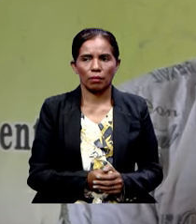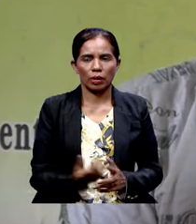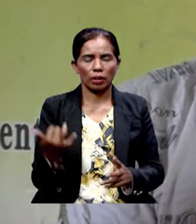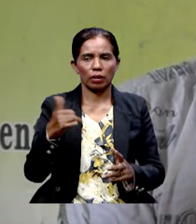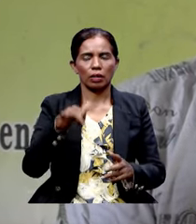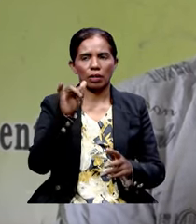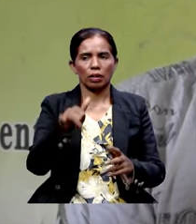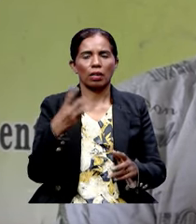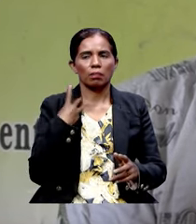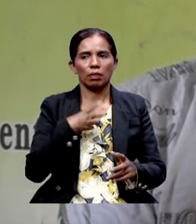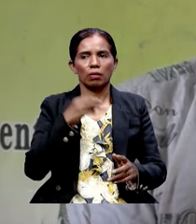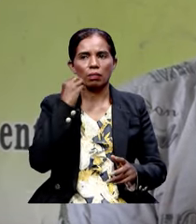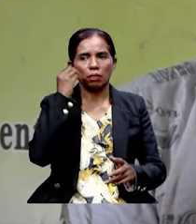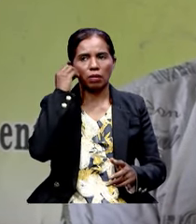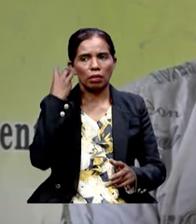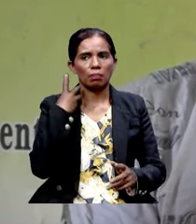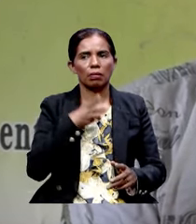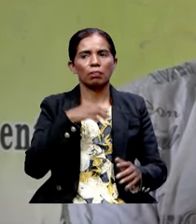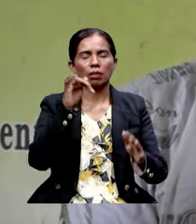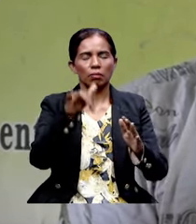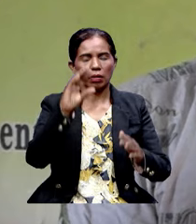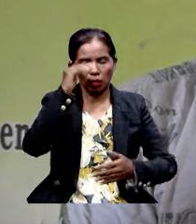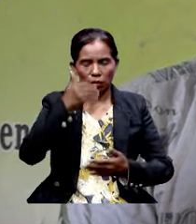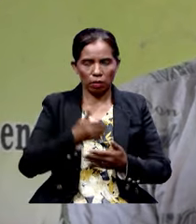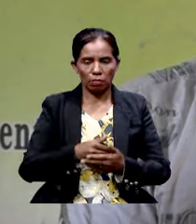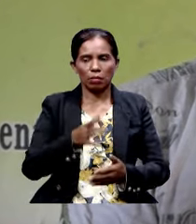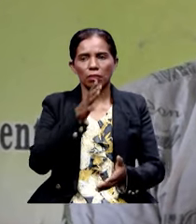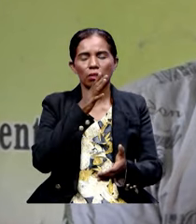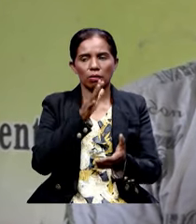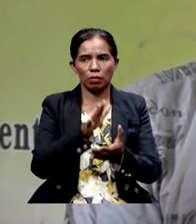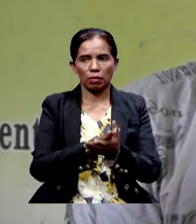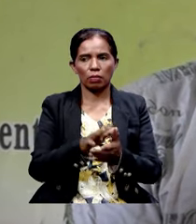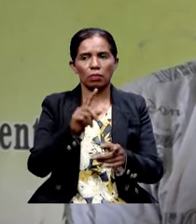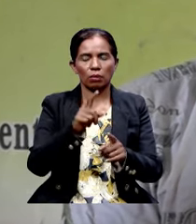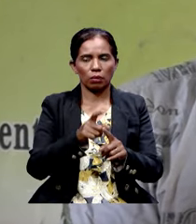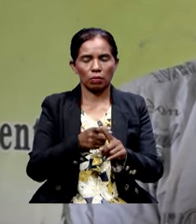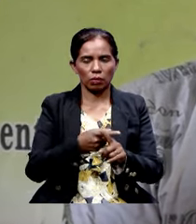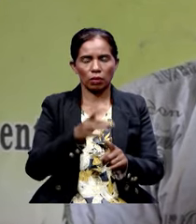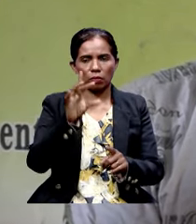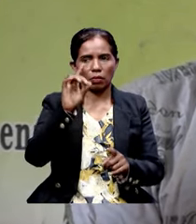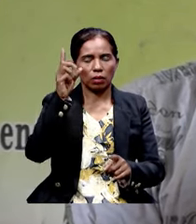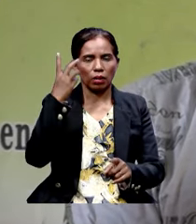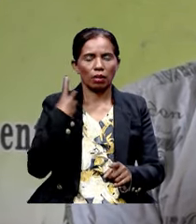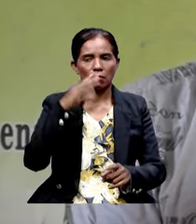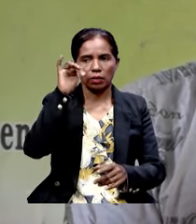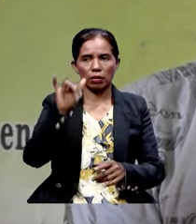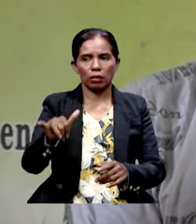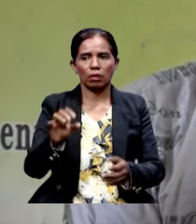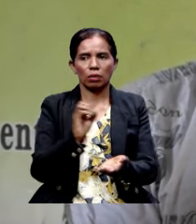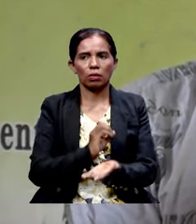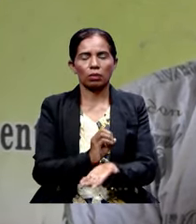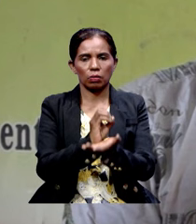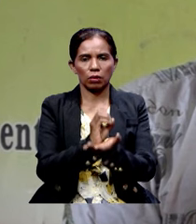sirahele iha ami ne uma ami hele iha ne be ami ne uang ami ne fen ami fulang walu ona ami hele deti ha oi